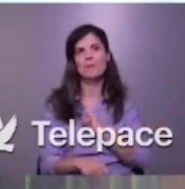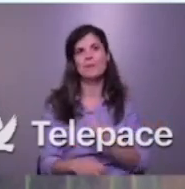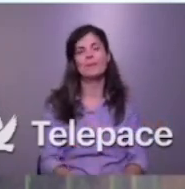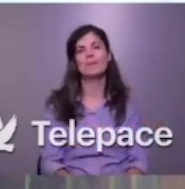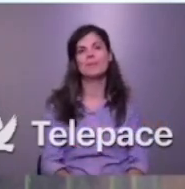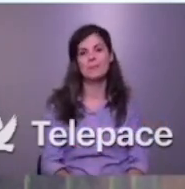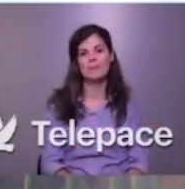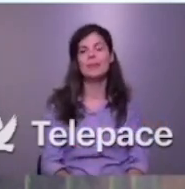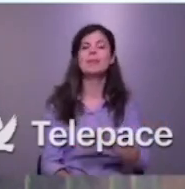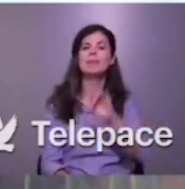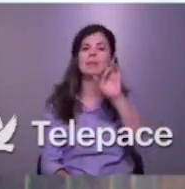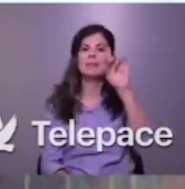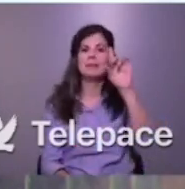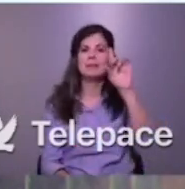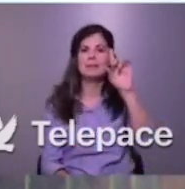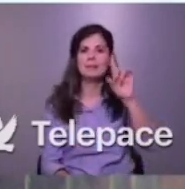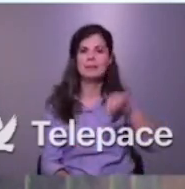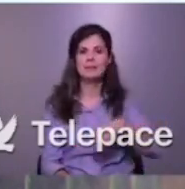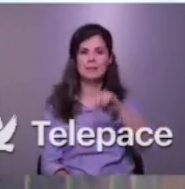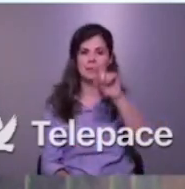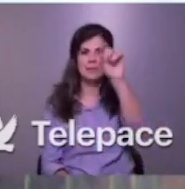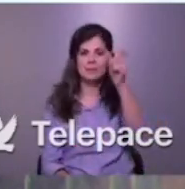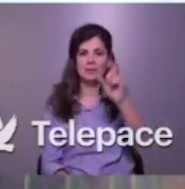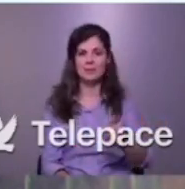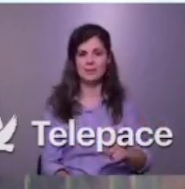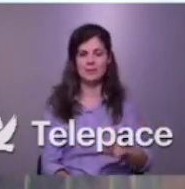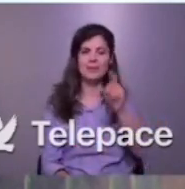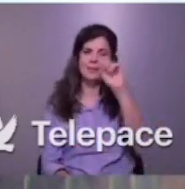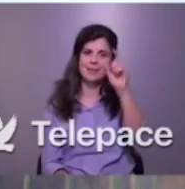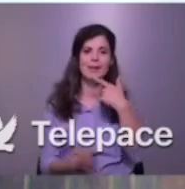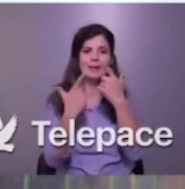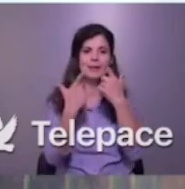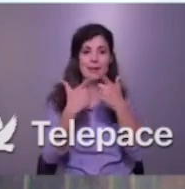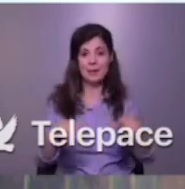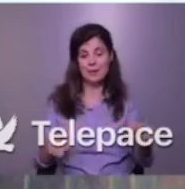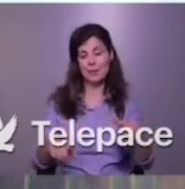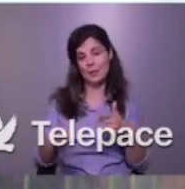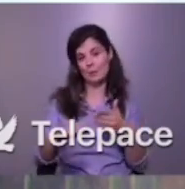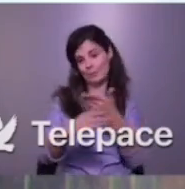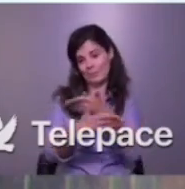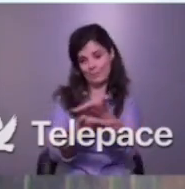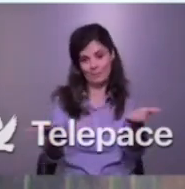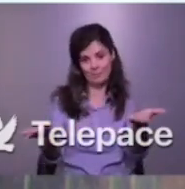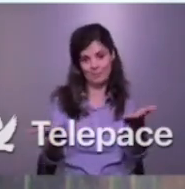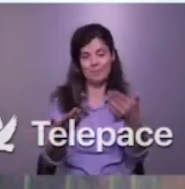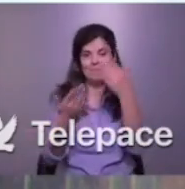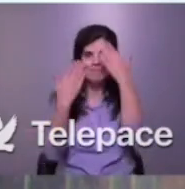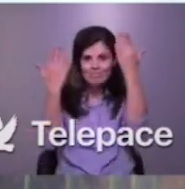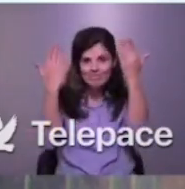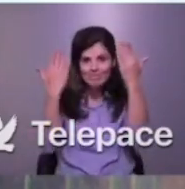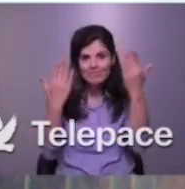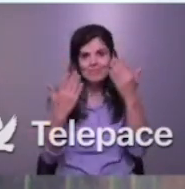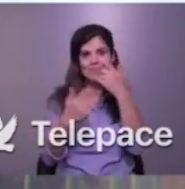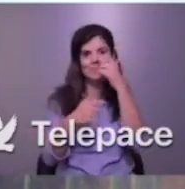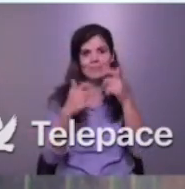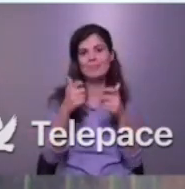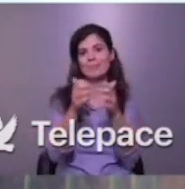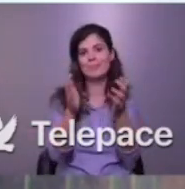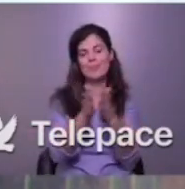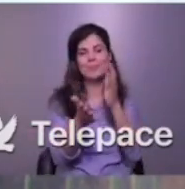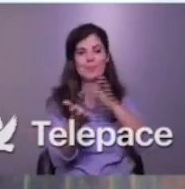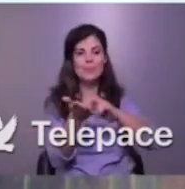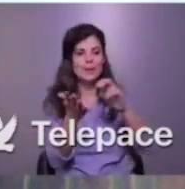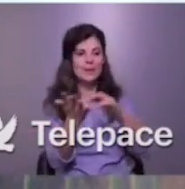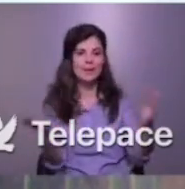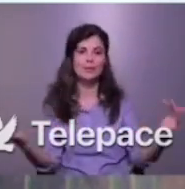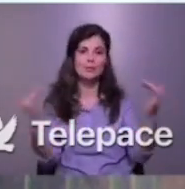palabra también, anche in lingua italiana, per salutare a tutti i pellegrini